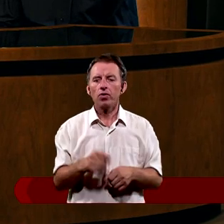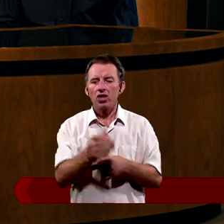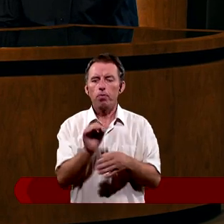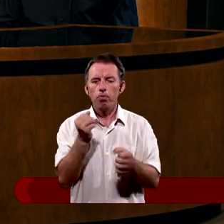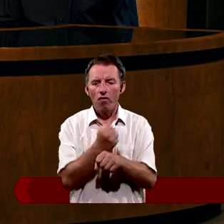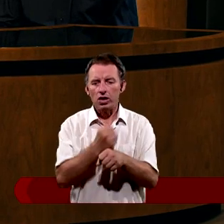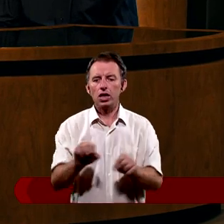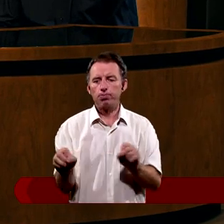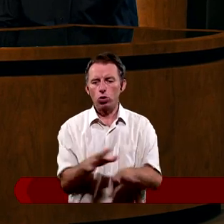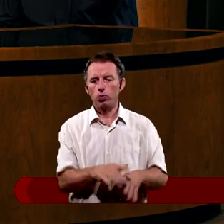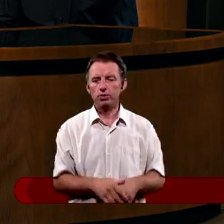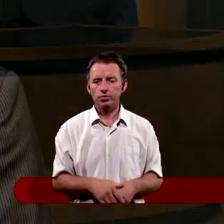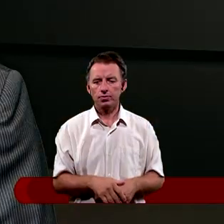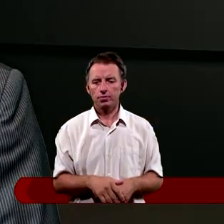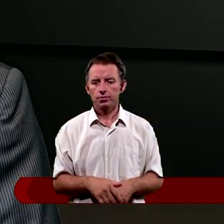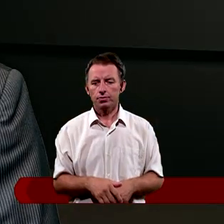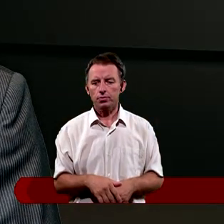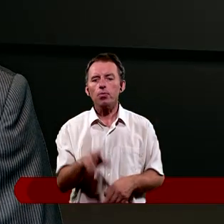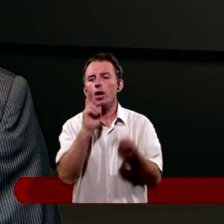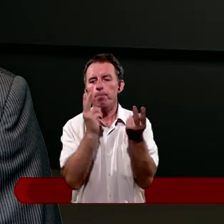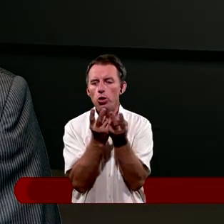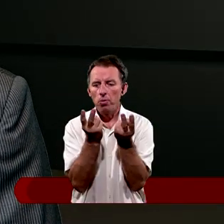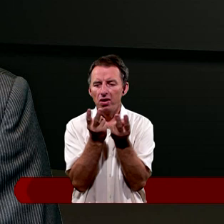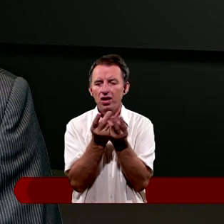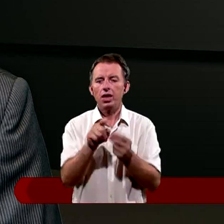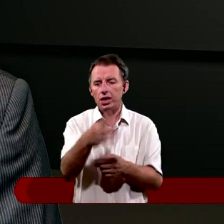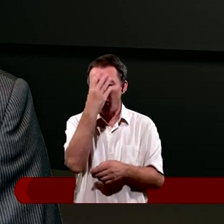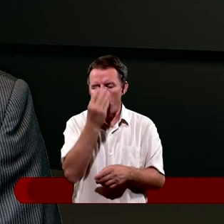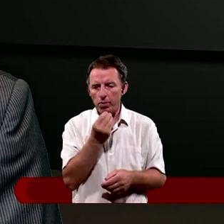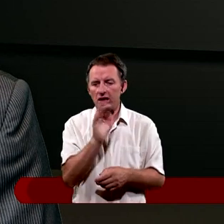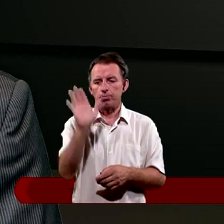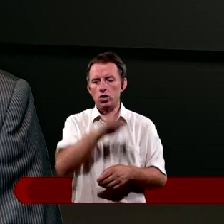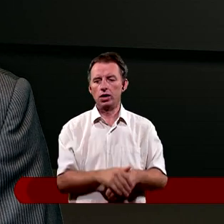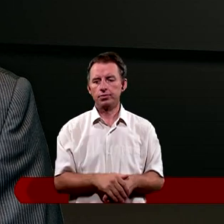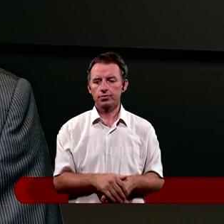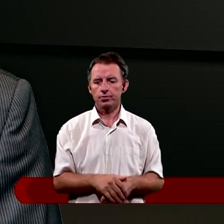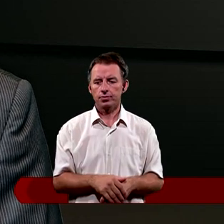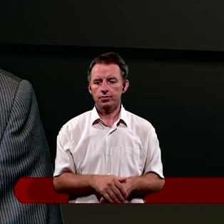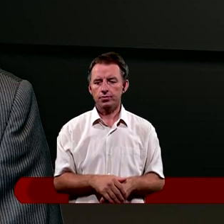poważnym stopniu. I to podobieństwo, ten obraz Boga